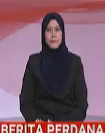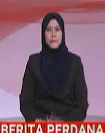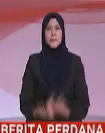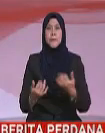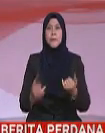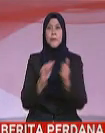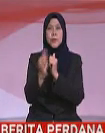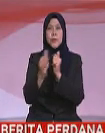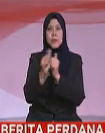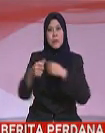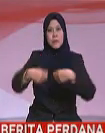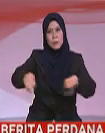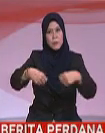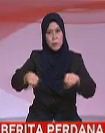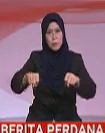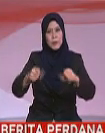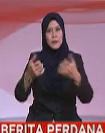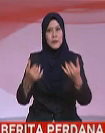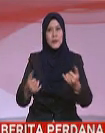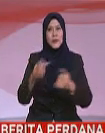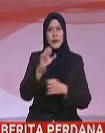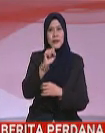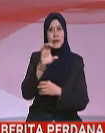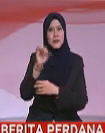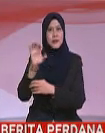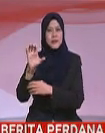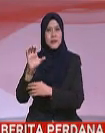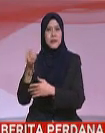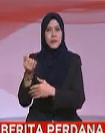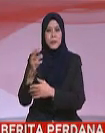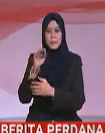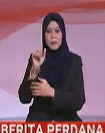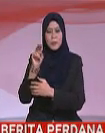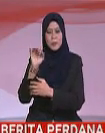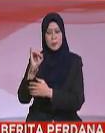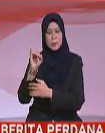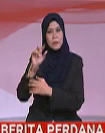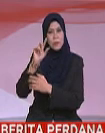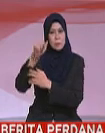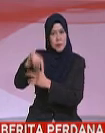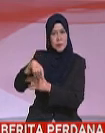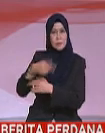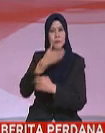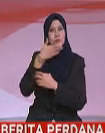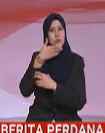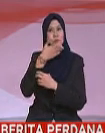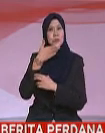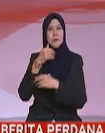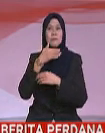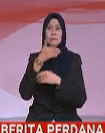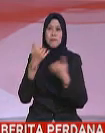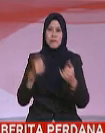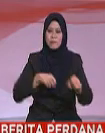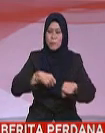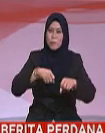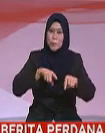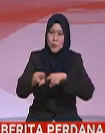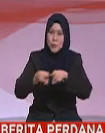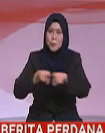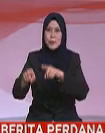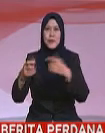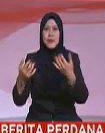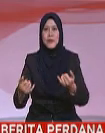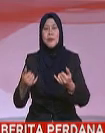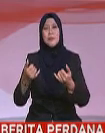Ini pula sukan permotoran, Kejohanan Permotoran SIC Mini GP 2020. Dominasi pelumba muda dari Terengganu Hakim Danish sukar